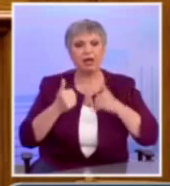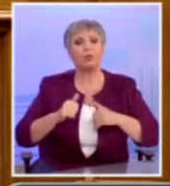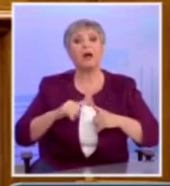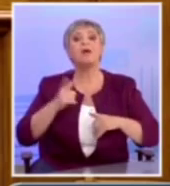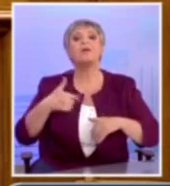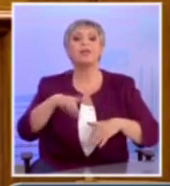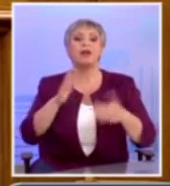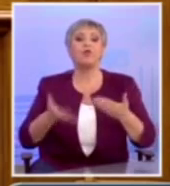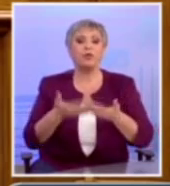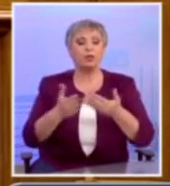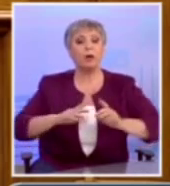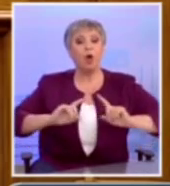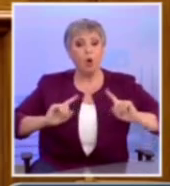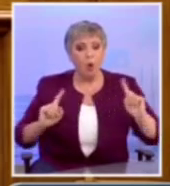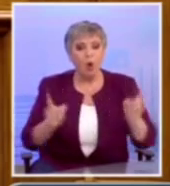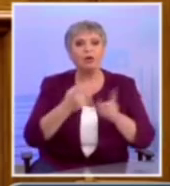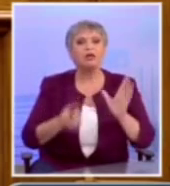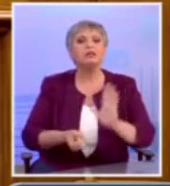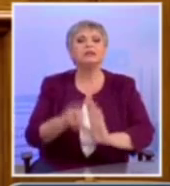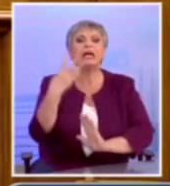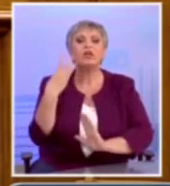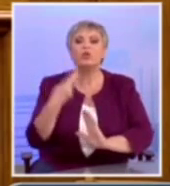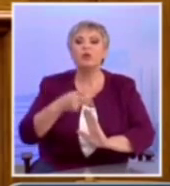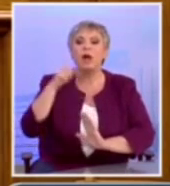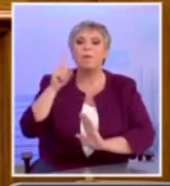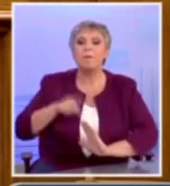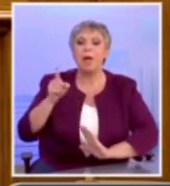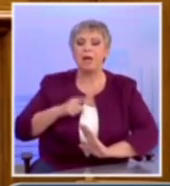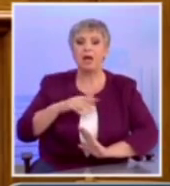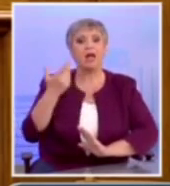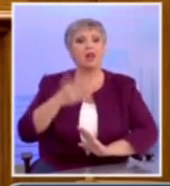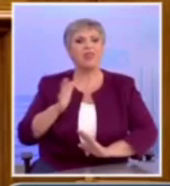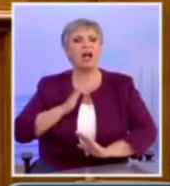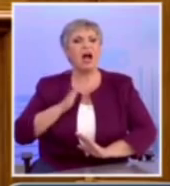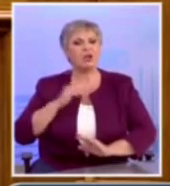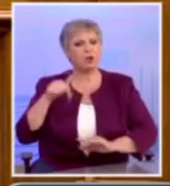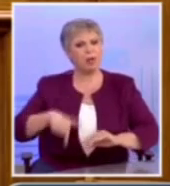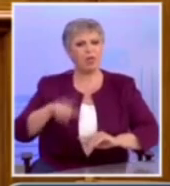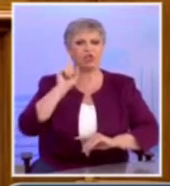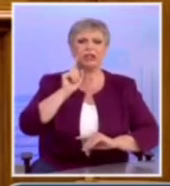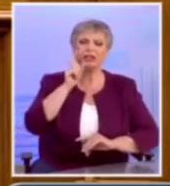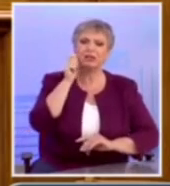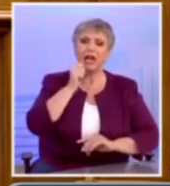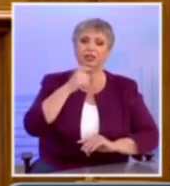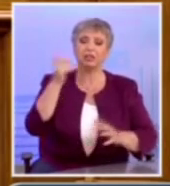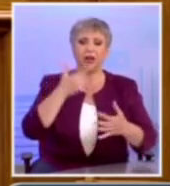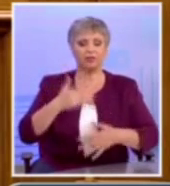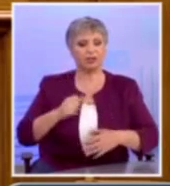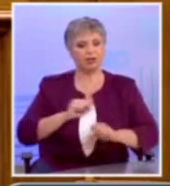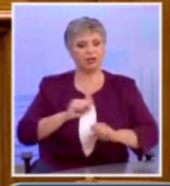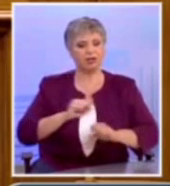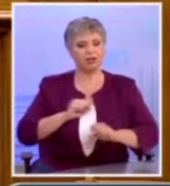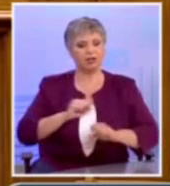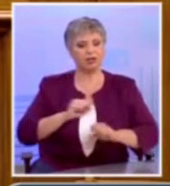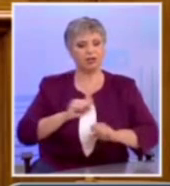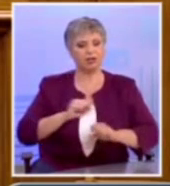και όλες σε αυτή την καινούρια μέρα, στην αυτοπεποίθηση των Ελληνίδων και των Έλληνων, τότε θα